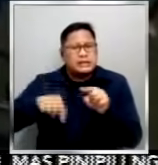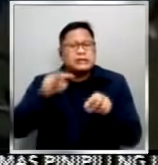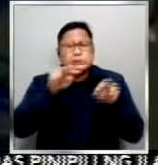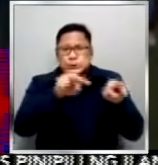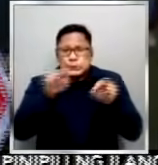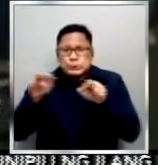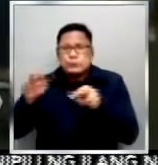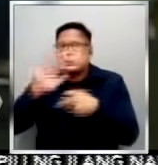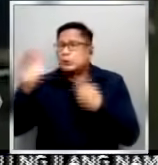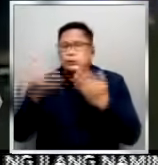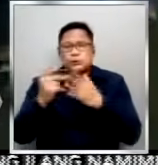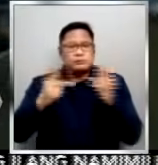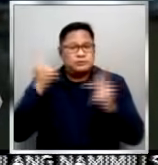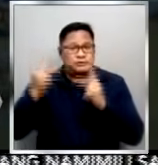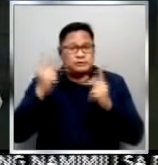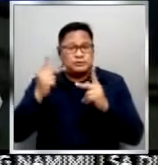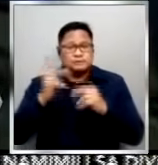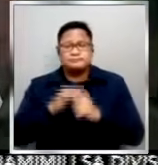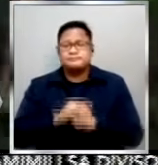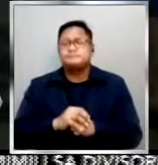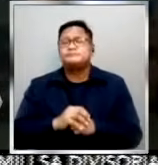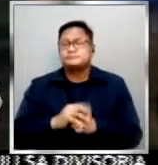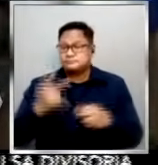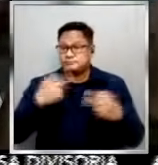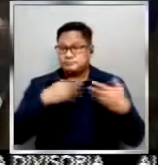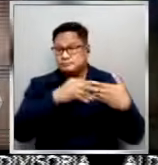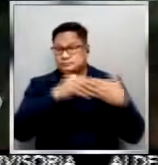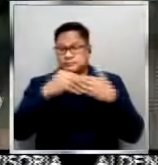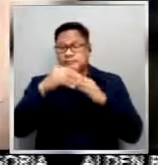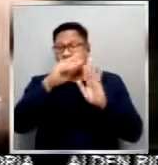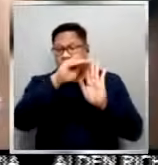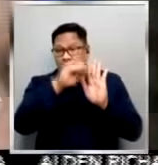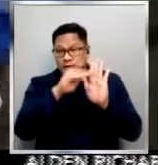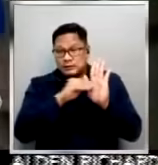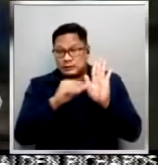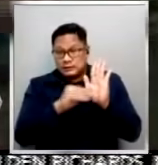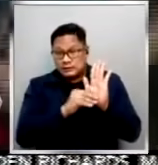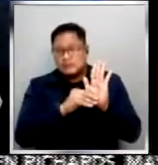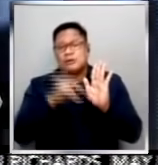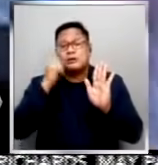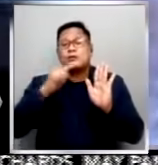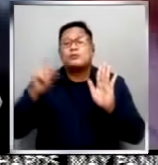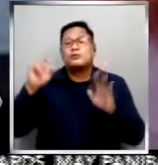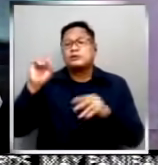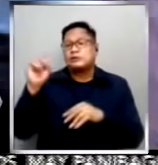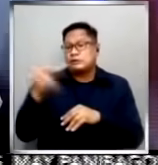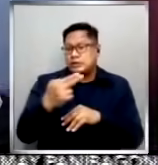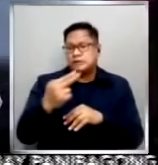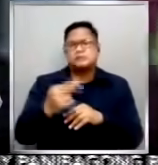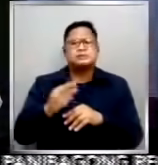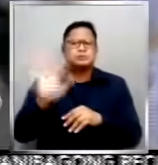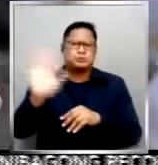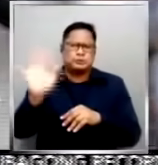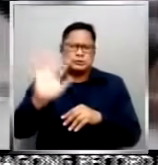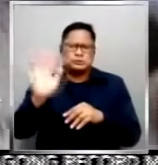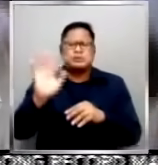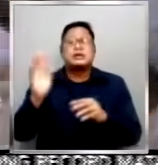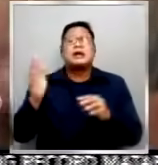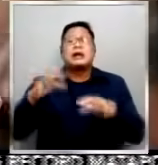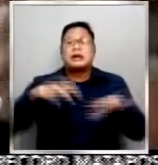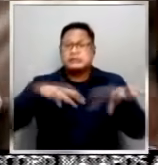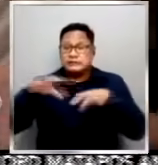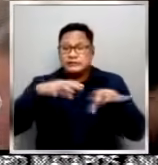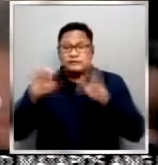naglabas ng guidelines ang DOH kaugnay sa mga aktibidad na dapat munang ipagpaliban gaya ng mga Christmas party,